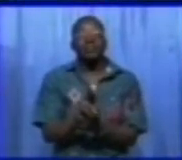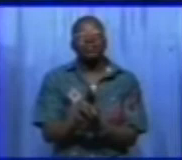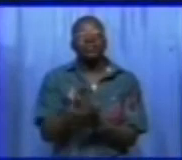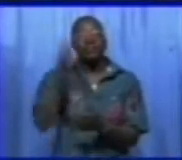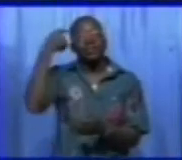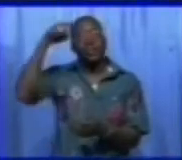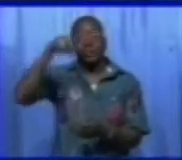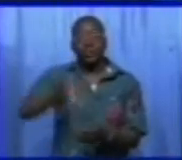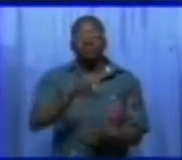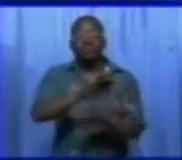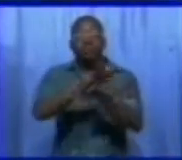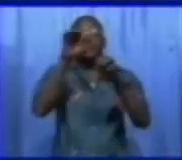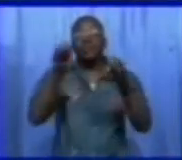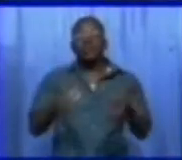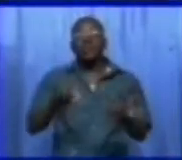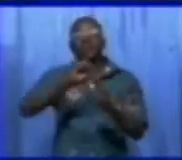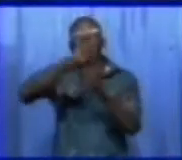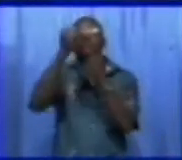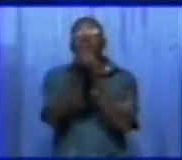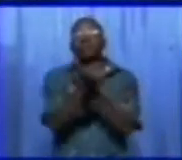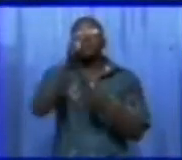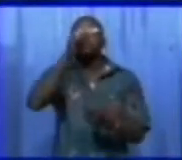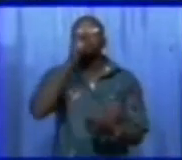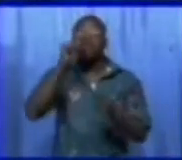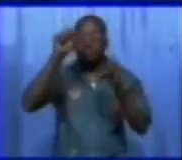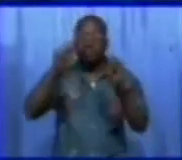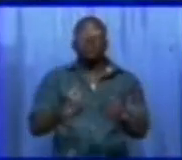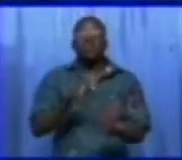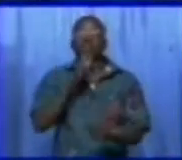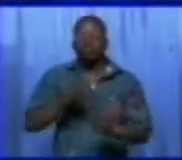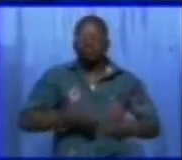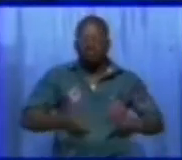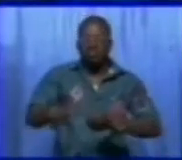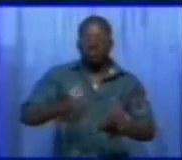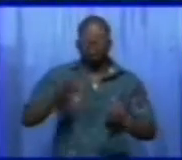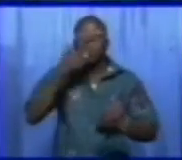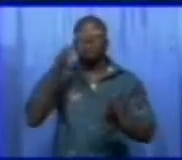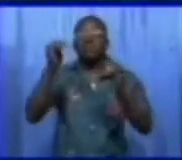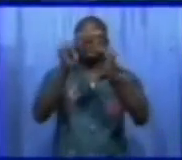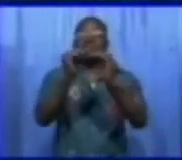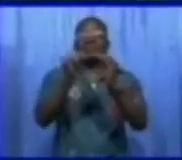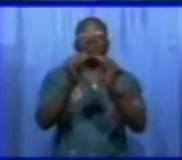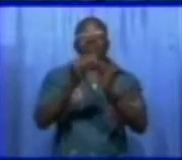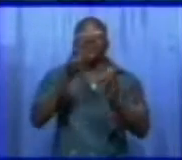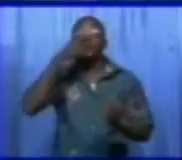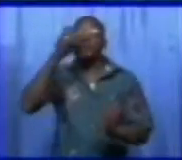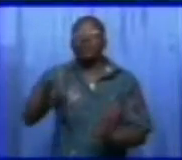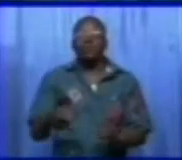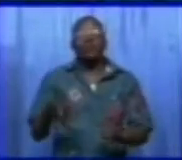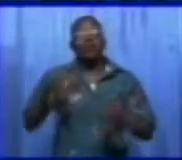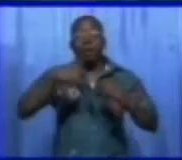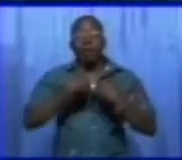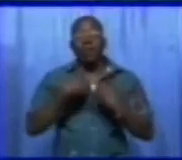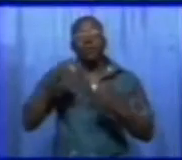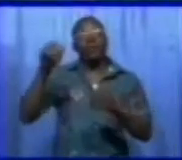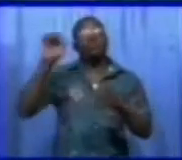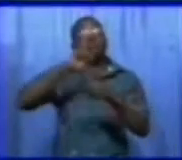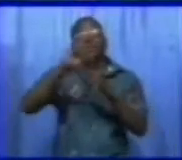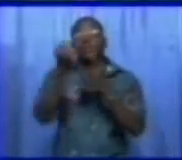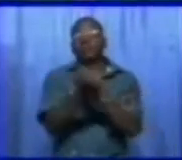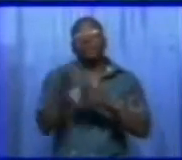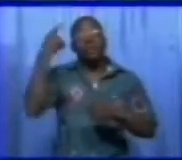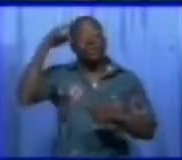Pour que les entreprises et les sociétés privées puissent être bien gérées et dans la légalité, elles doivent s'imprégner des actualités juridiques